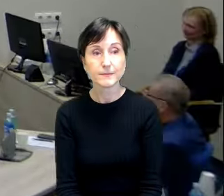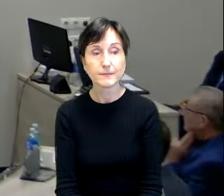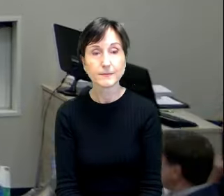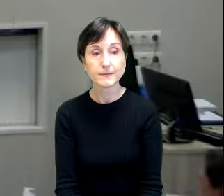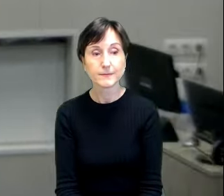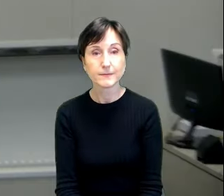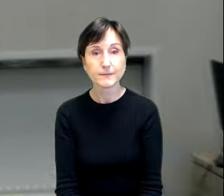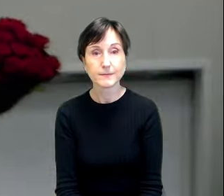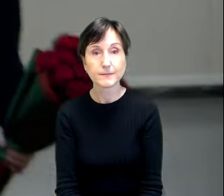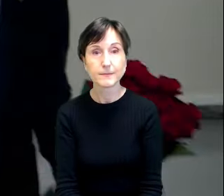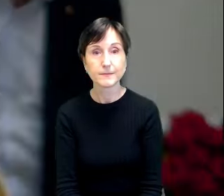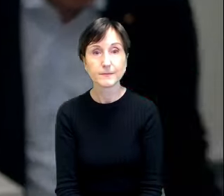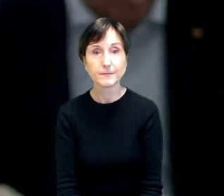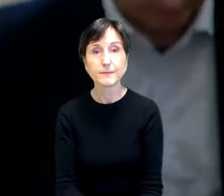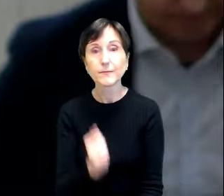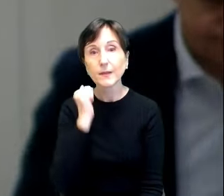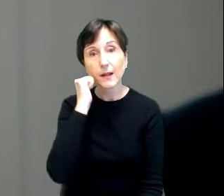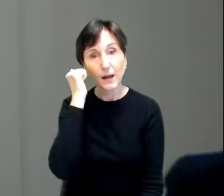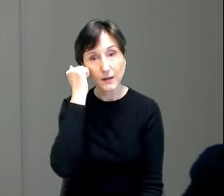jums